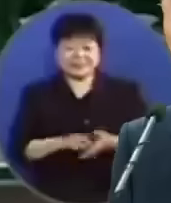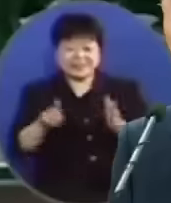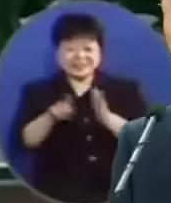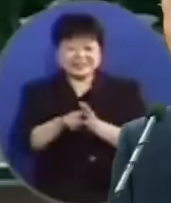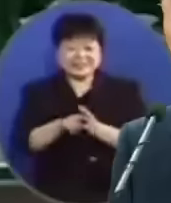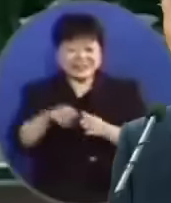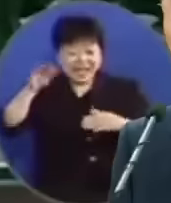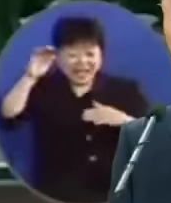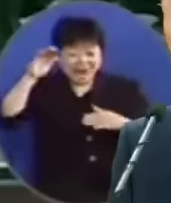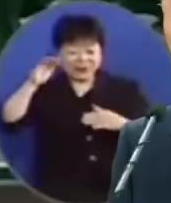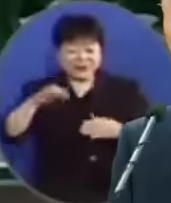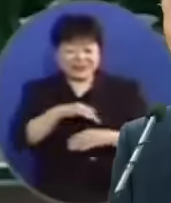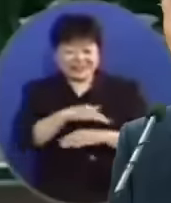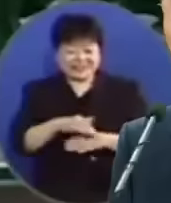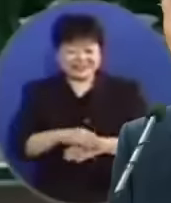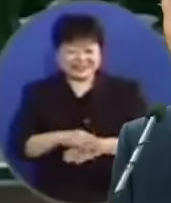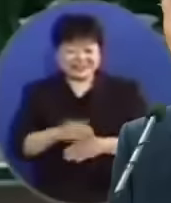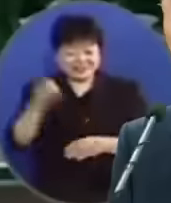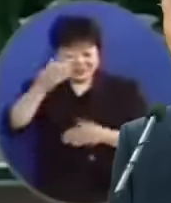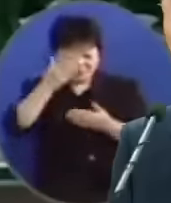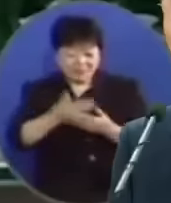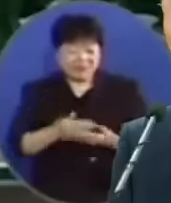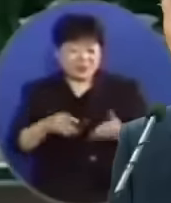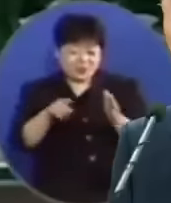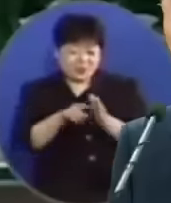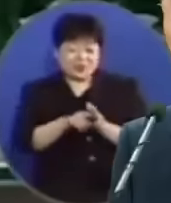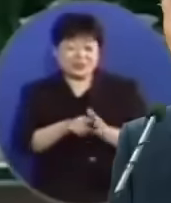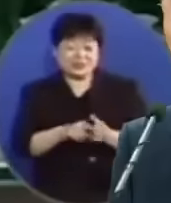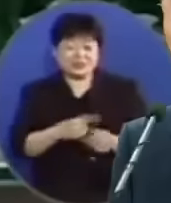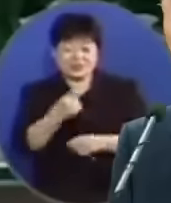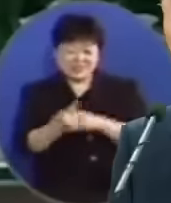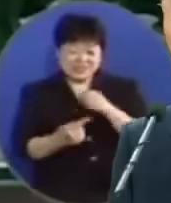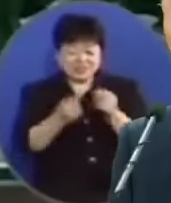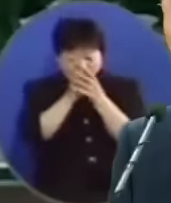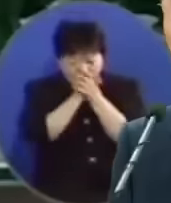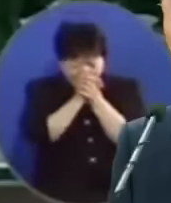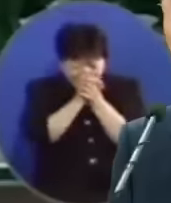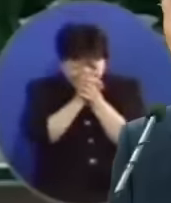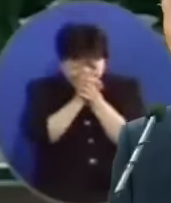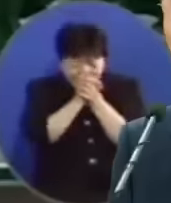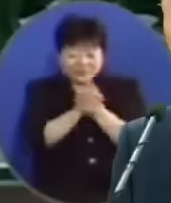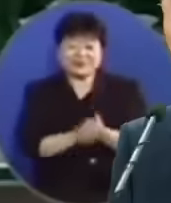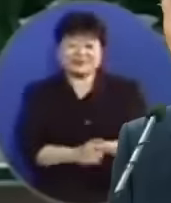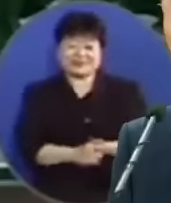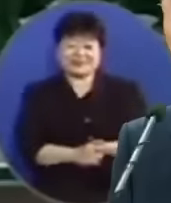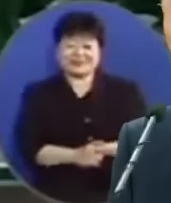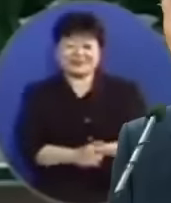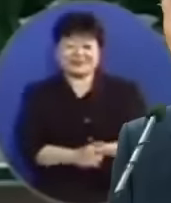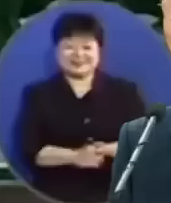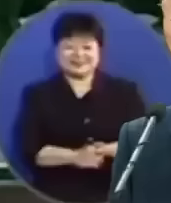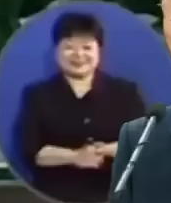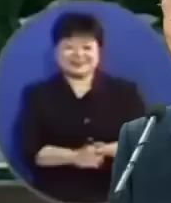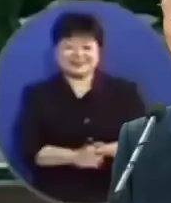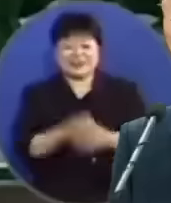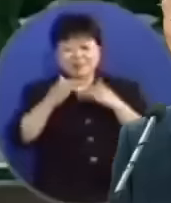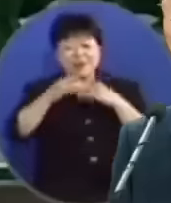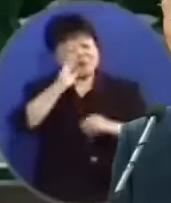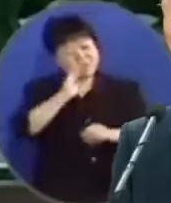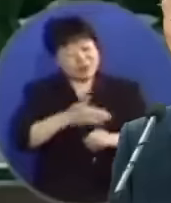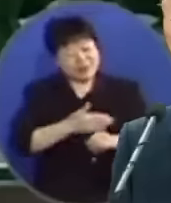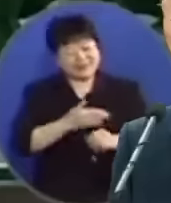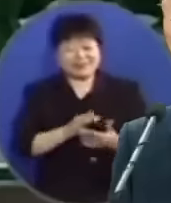신학교 다닐 때부터 성령 받기 위해서 1년 내내 기도했는데 나는 방언을